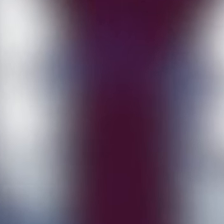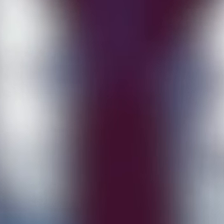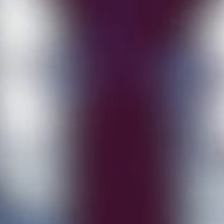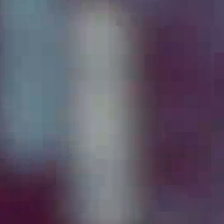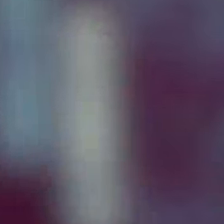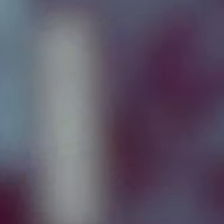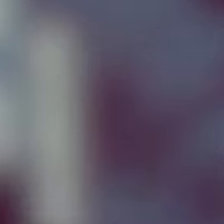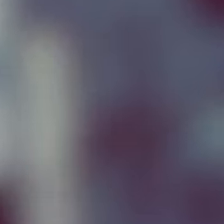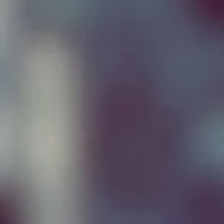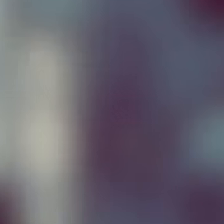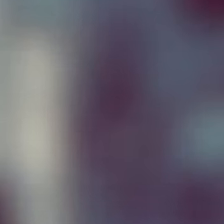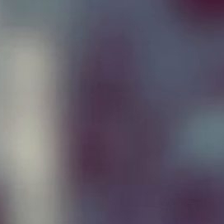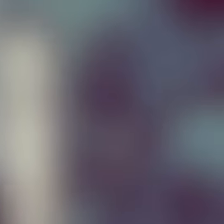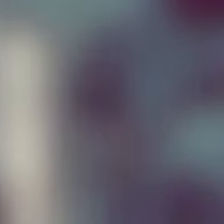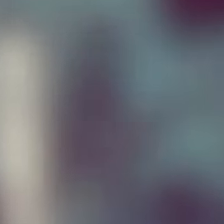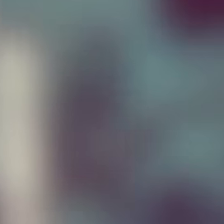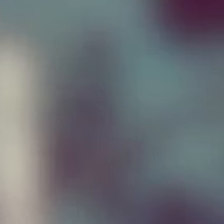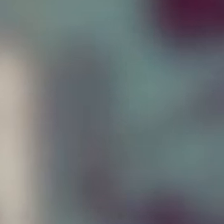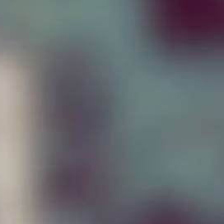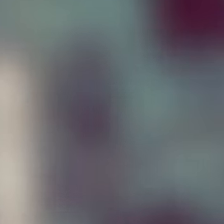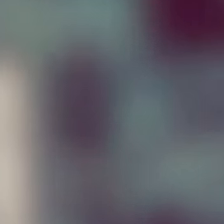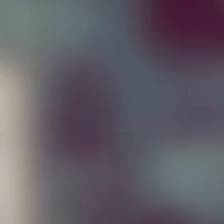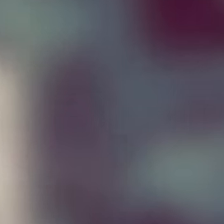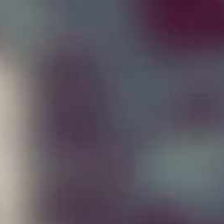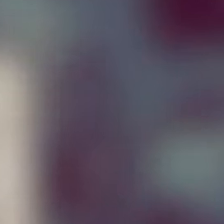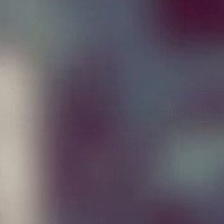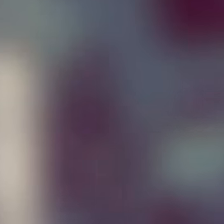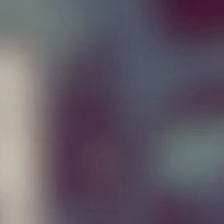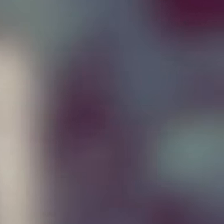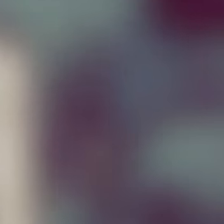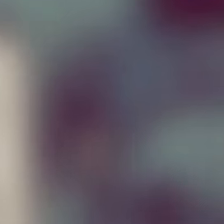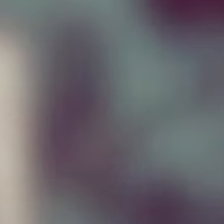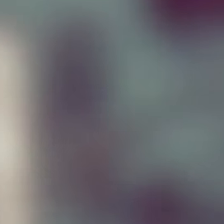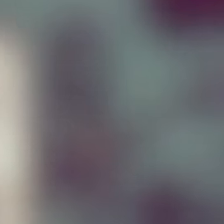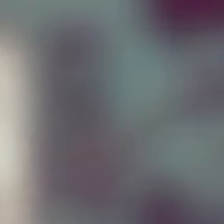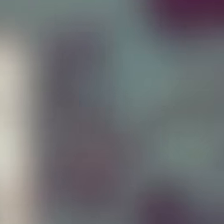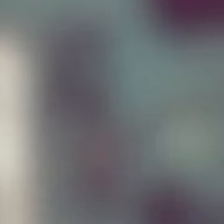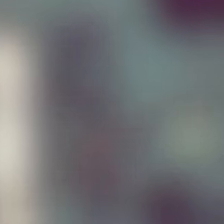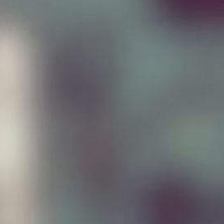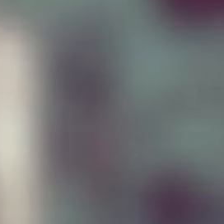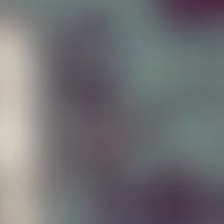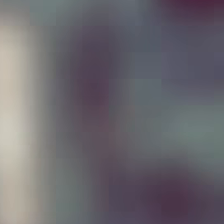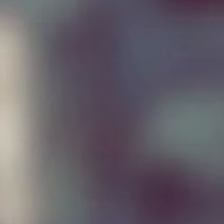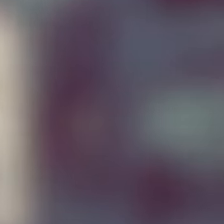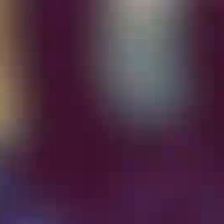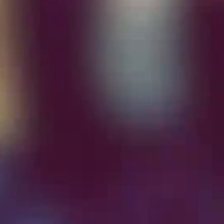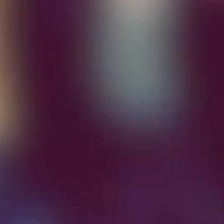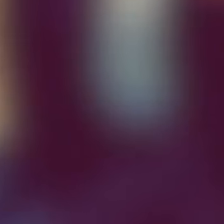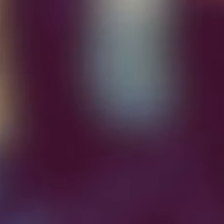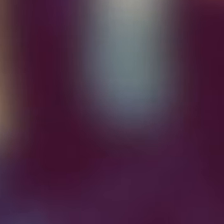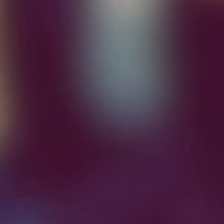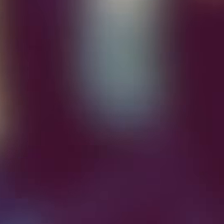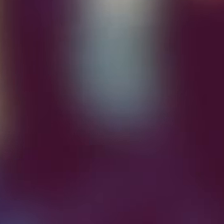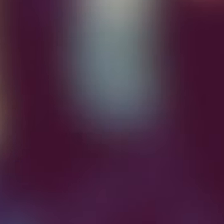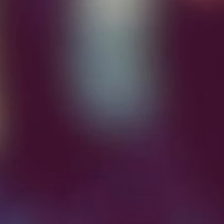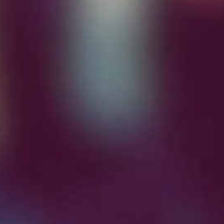kami bekerja. Jangan keluar rumah, jangan ingkar arahan, jaga diri masing-masing, be safe. Anda duduk